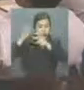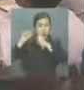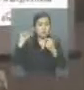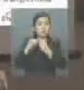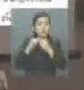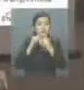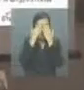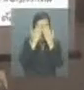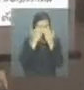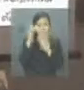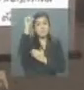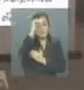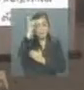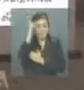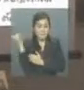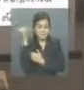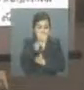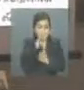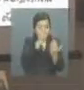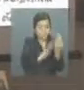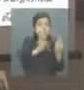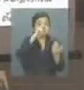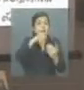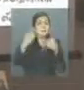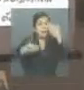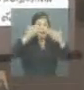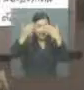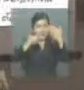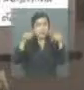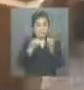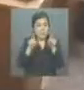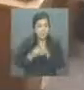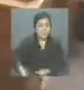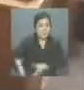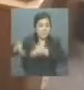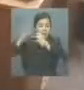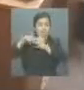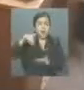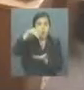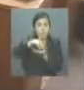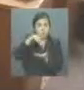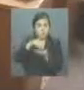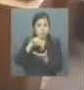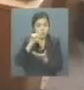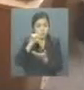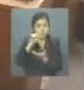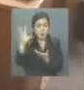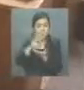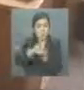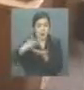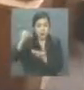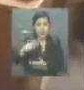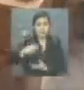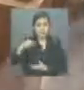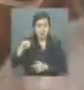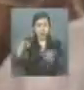ากเมืองสุรัตสู่สยามเป็นกิจกรรมในโครงการภารตะศึกษาฟอรัมของศูนย์ภารตะศึกษามหาวิทยาลัยมหิดลไม่เ